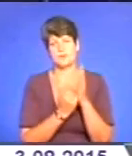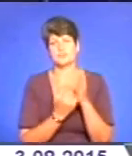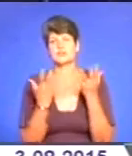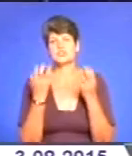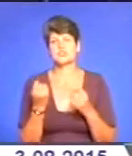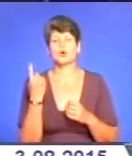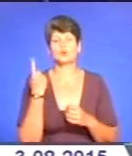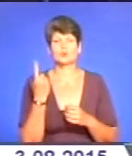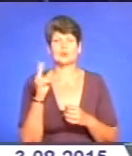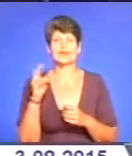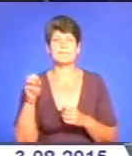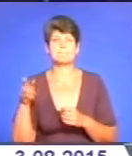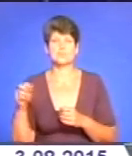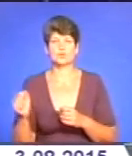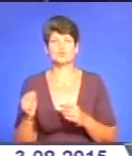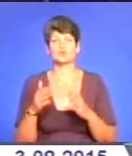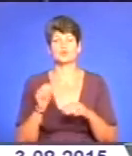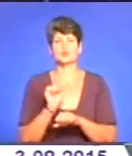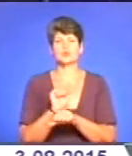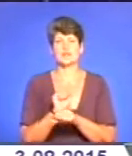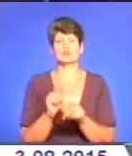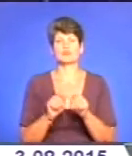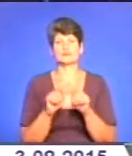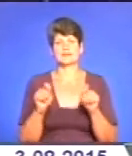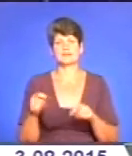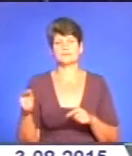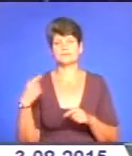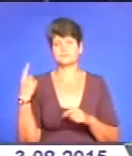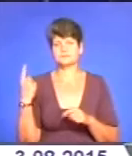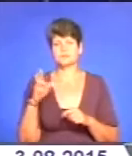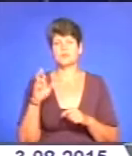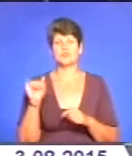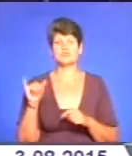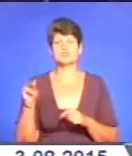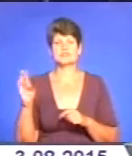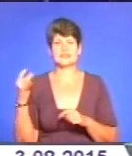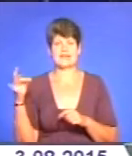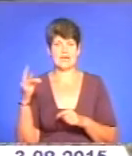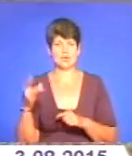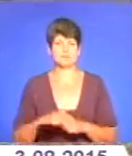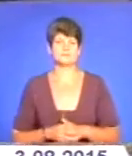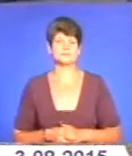Ще одну кемпінгову стоянку відкрили на Тернопільщині при в'їзді у Бучацький район, розповідає Оксана Павлишин.